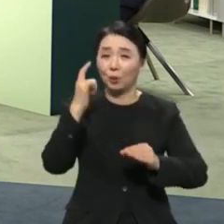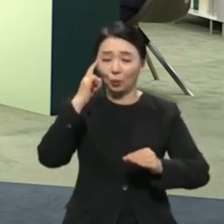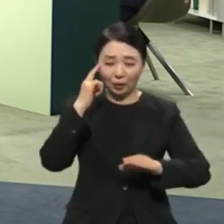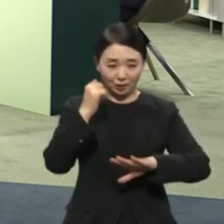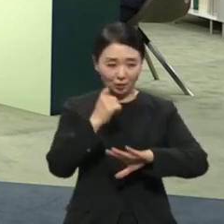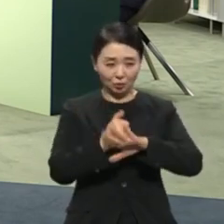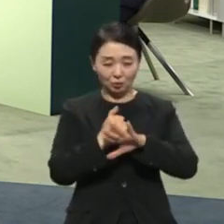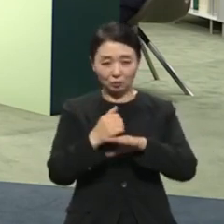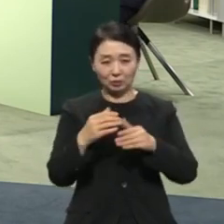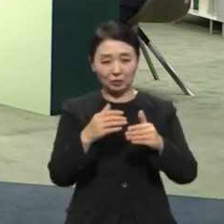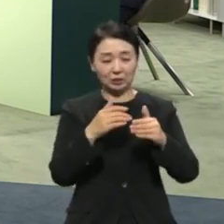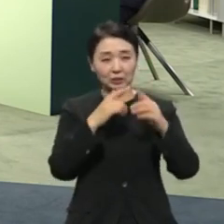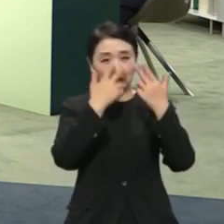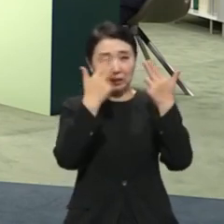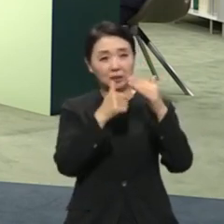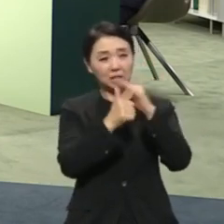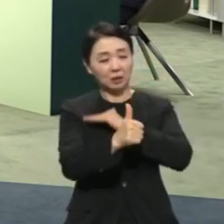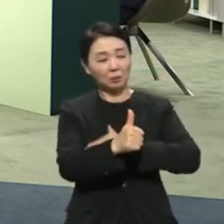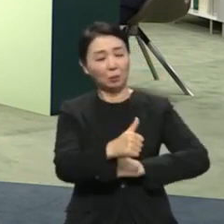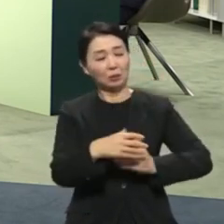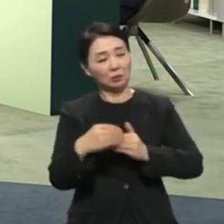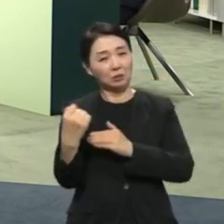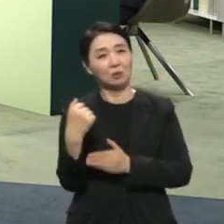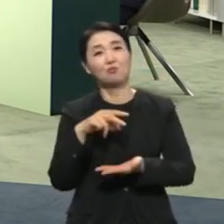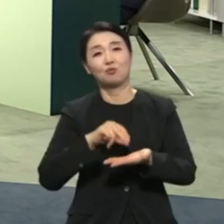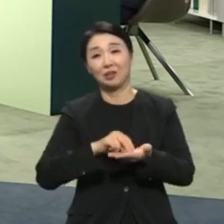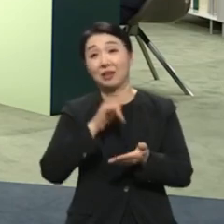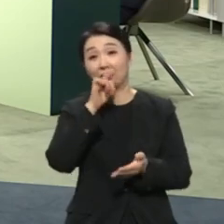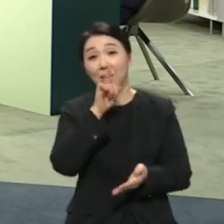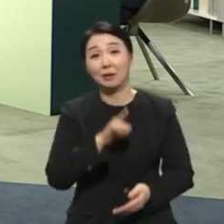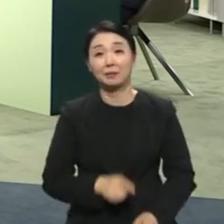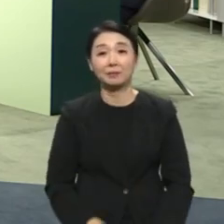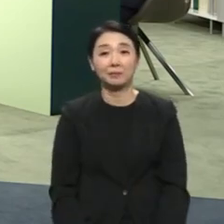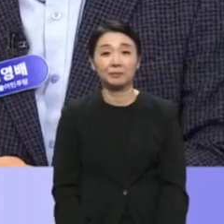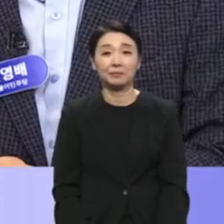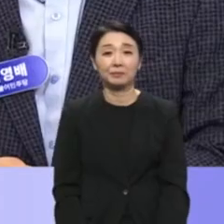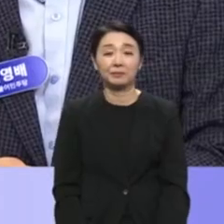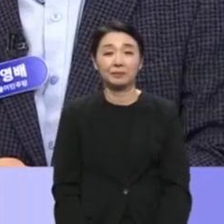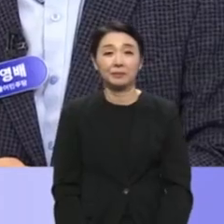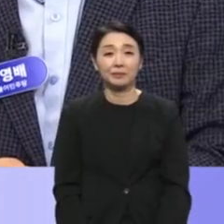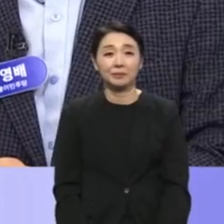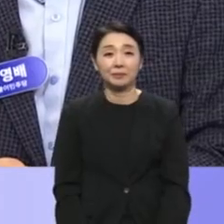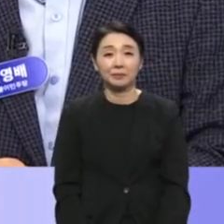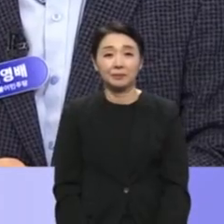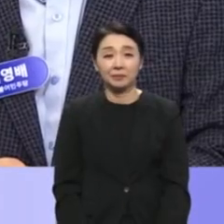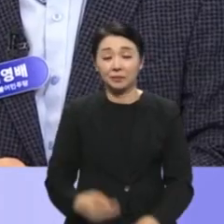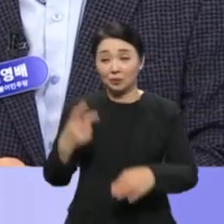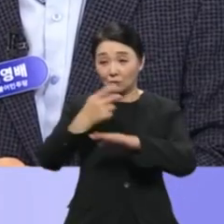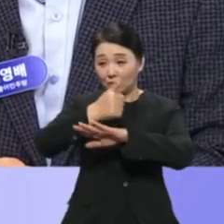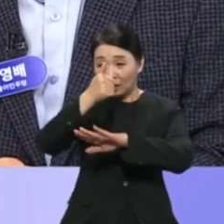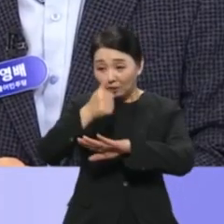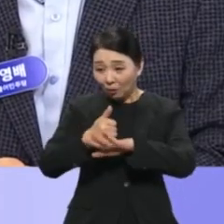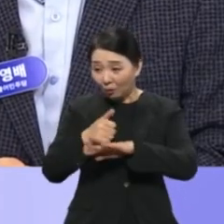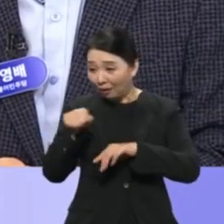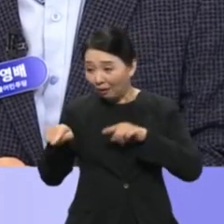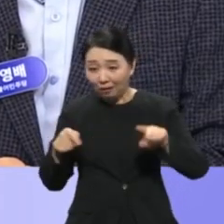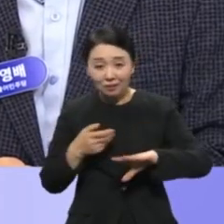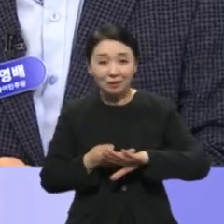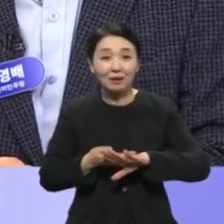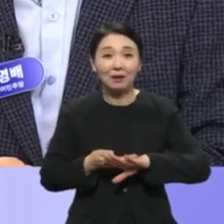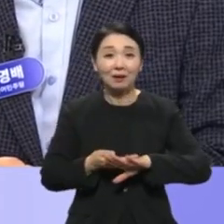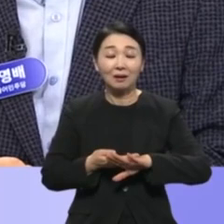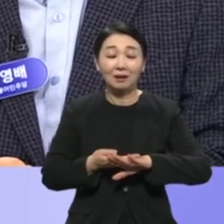문제가 있는 거 아니냐 그런 지적을 박정아 의원님이 해주신 거죠 일단 뭐 조사결과마다 좀 다르니까 그리고